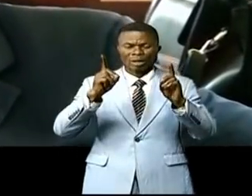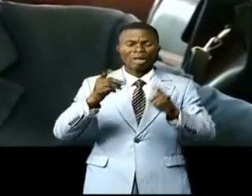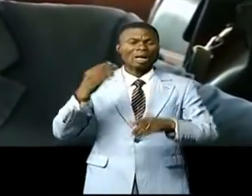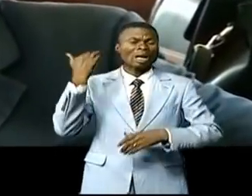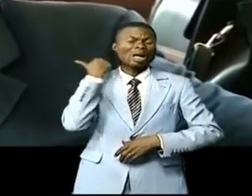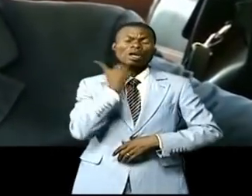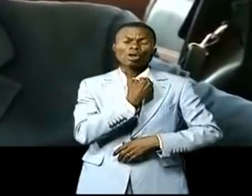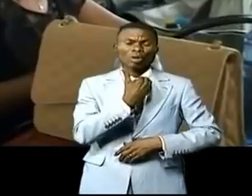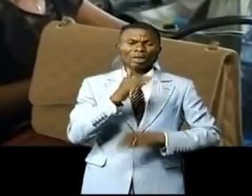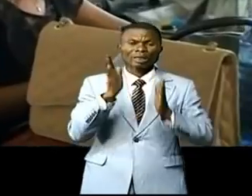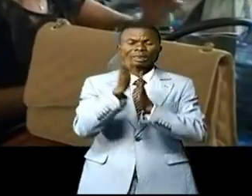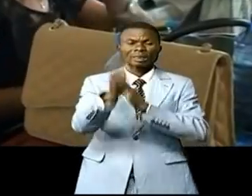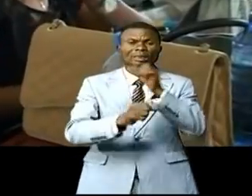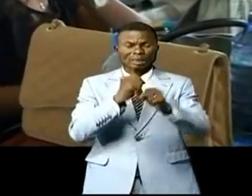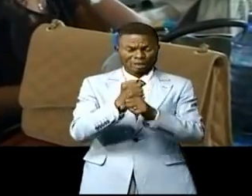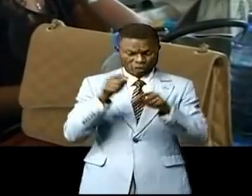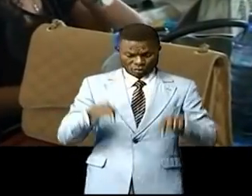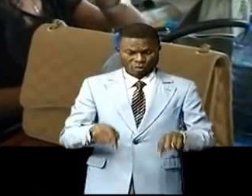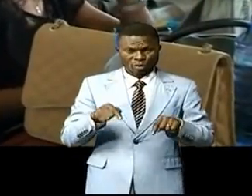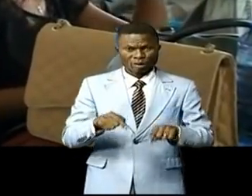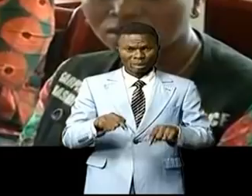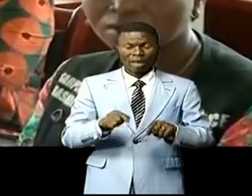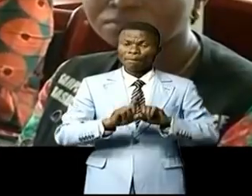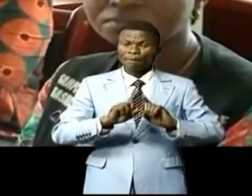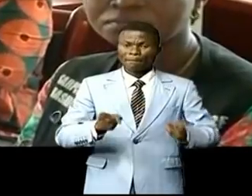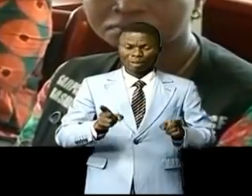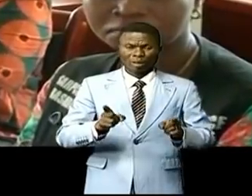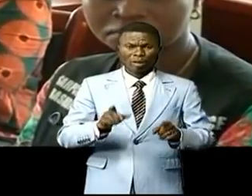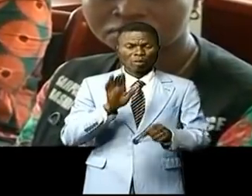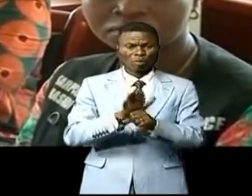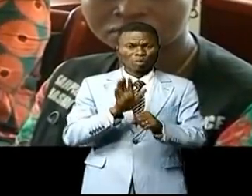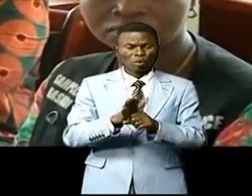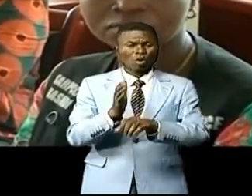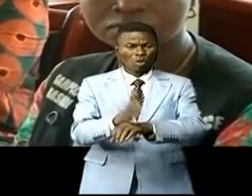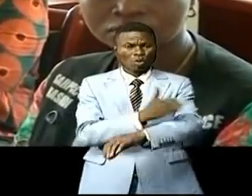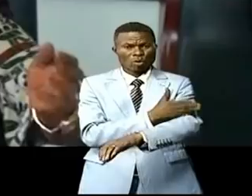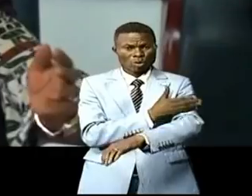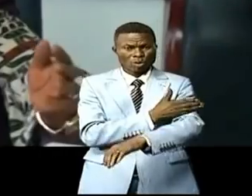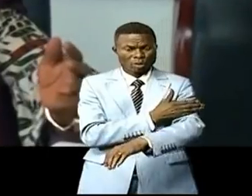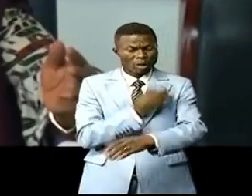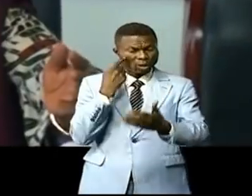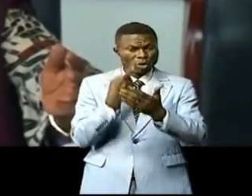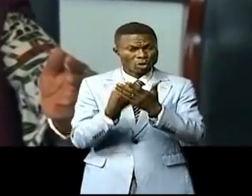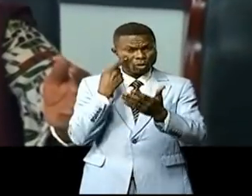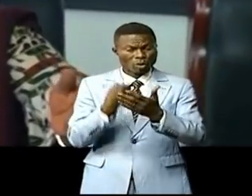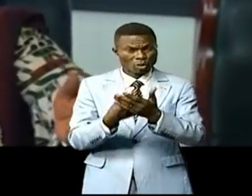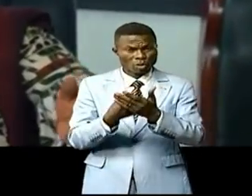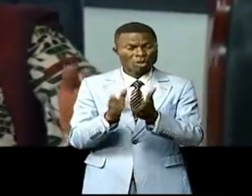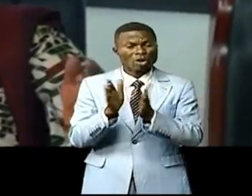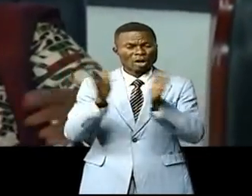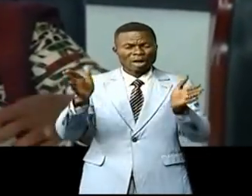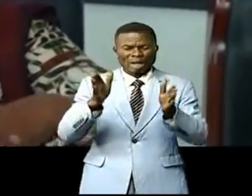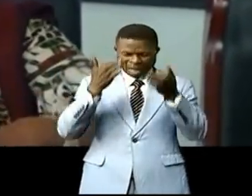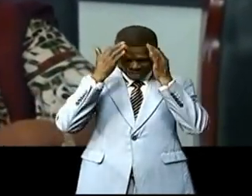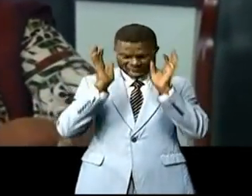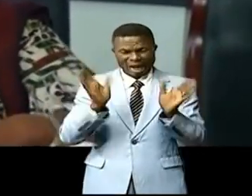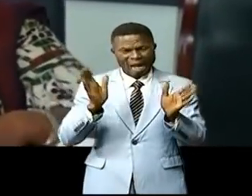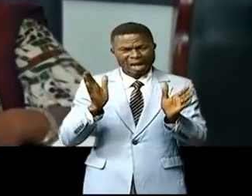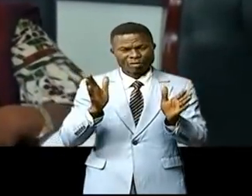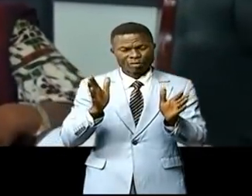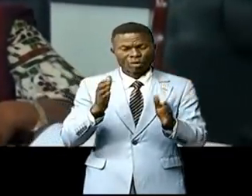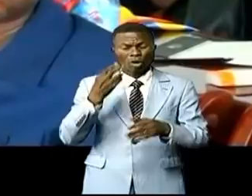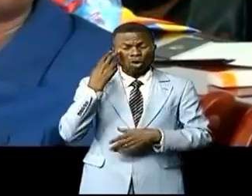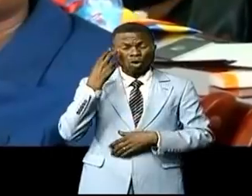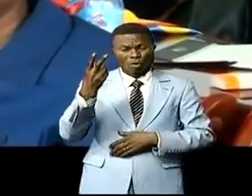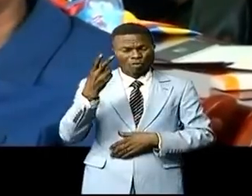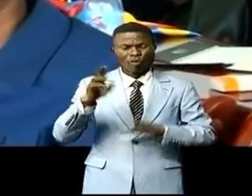plus de 10 ans de nos jours. Bien qu'il y a eu certaines avancées, les constats dans l'Assemblée restent amers, on reconnut. Tous